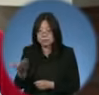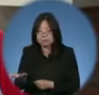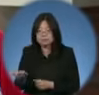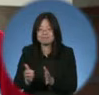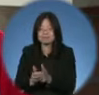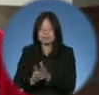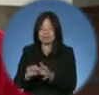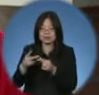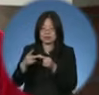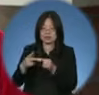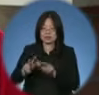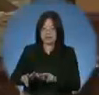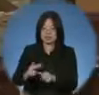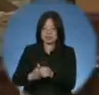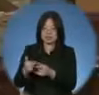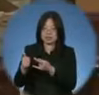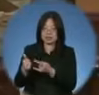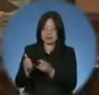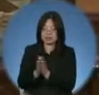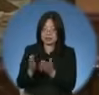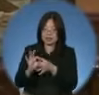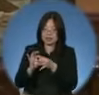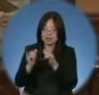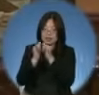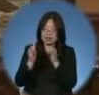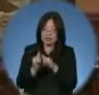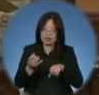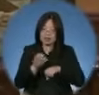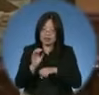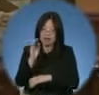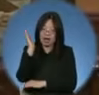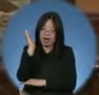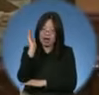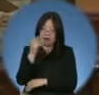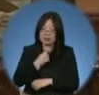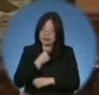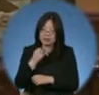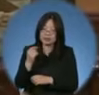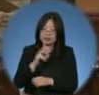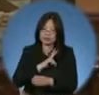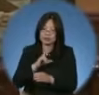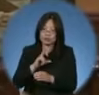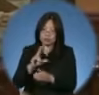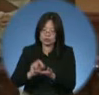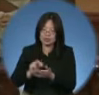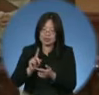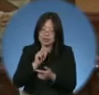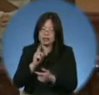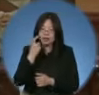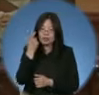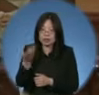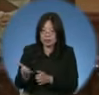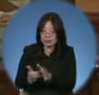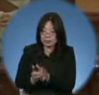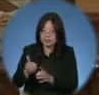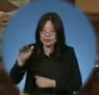던져봤고 그다음에 이제 선생님께서 책을 통해서 이 사회에 던지고 싶은 이야기 그 말씀들을 쭉 여쭤봤는데